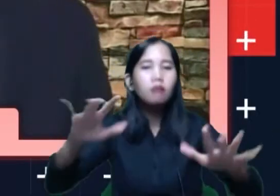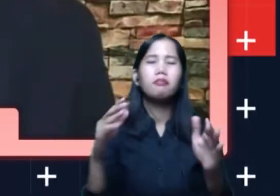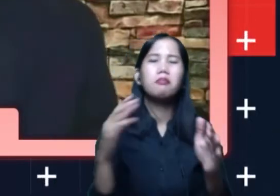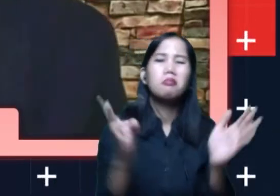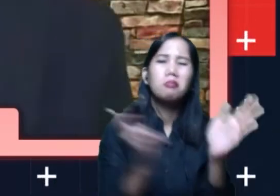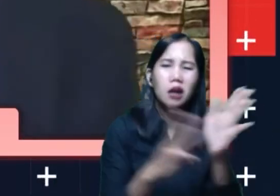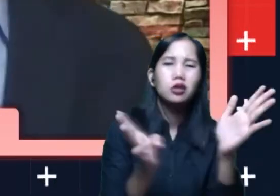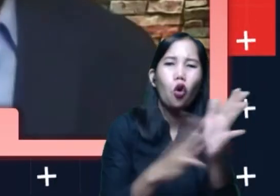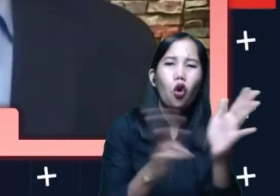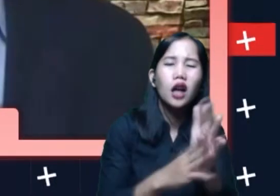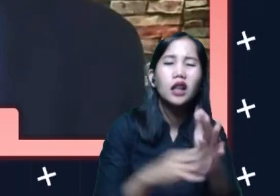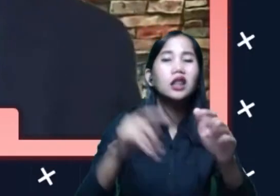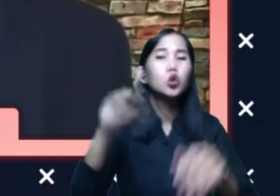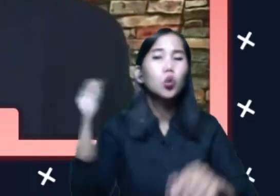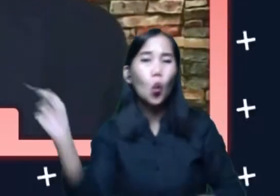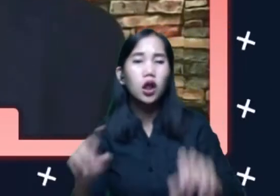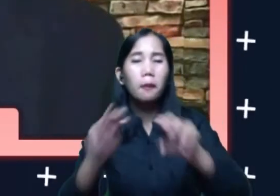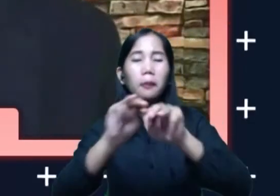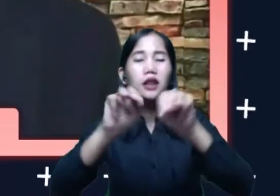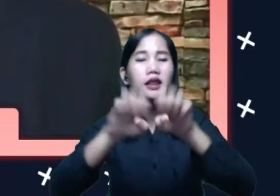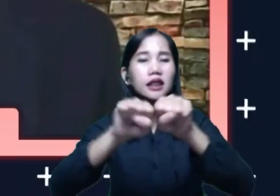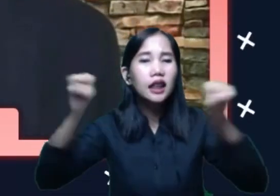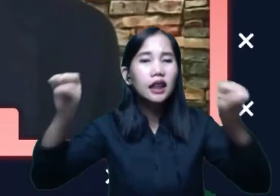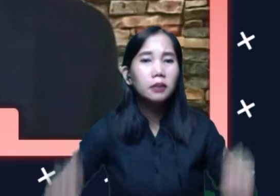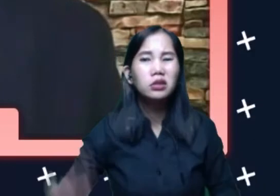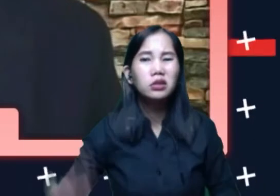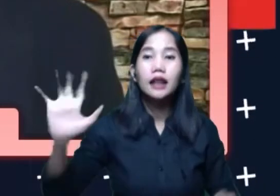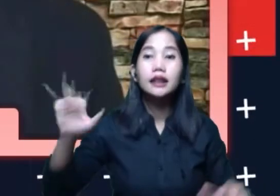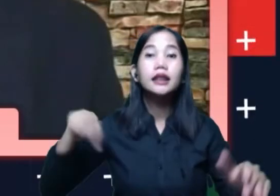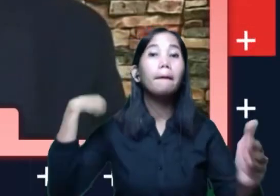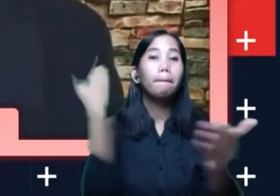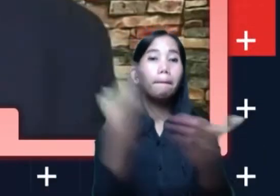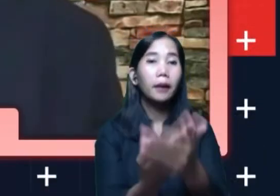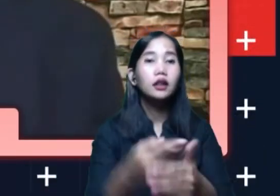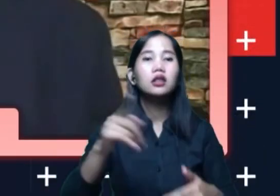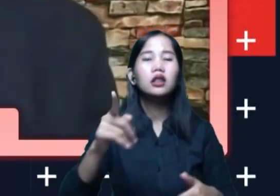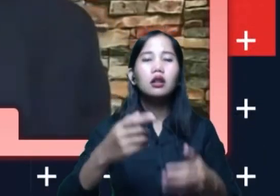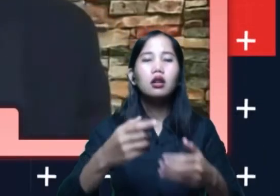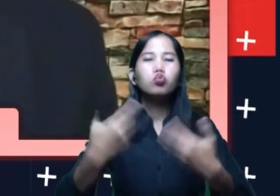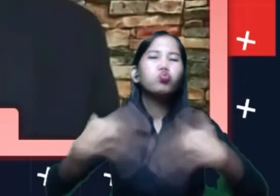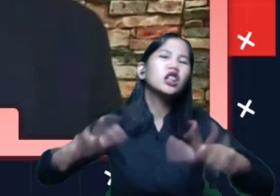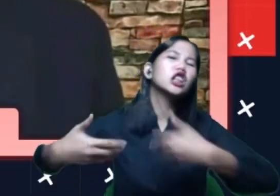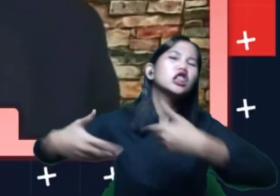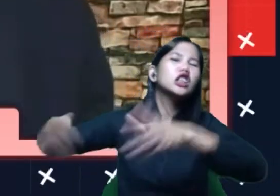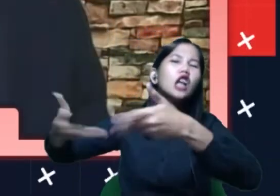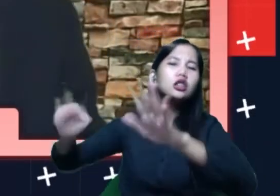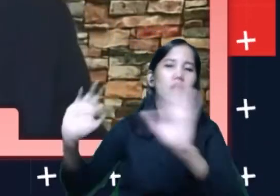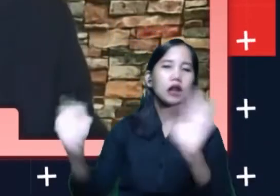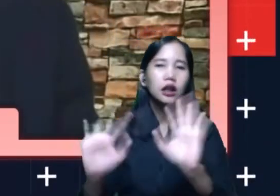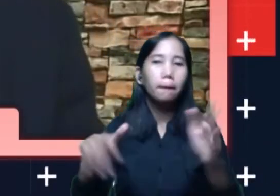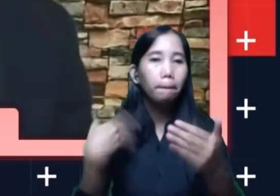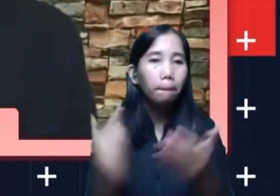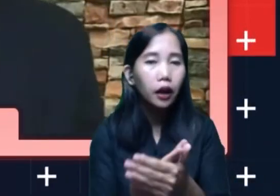bikin bagaimana, terserah kalian lah. Lalu kalian yang ada di Roma mau bikin bagaimana, terserah kalianlah. Masing-masing bikinlah